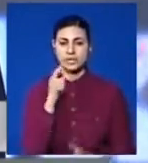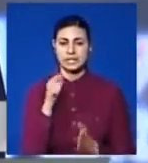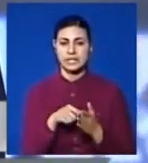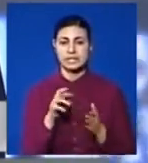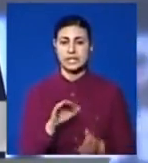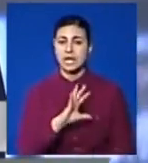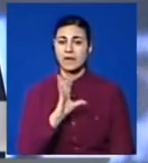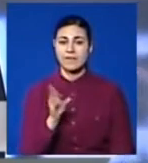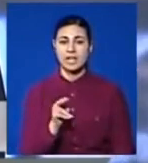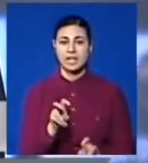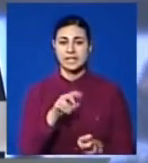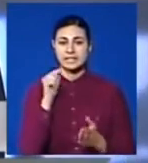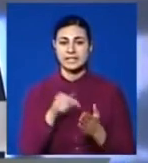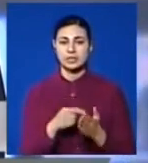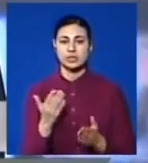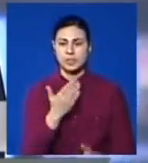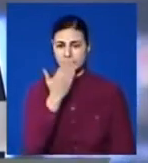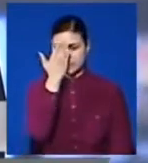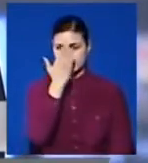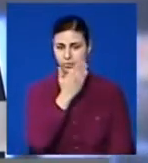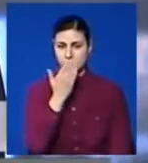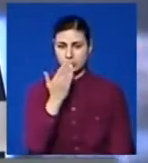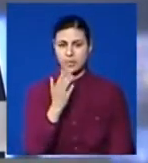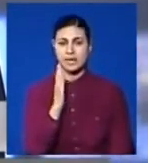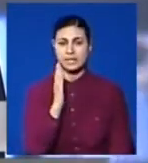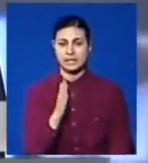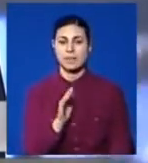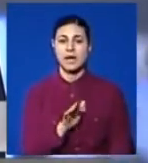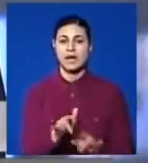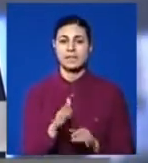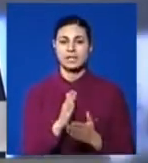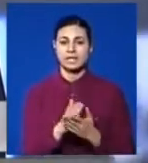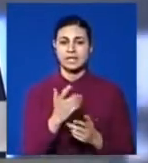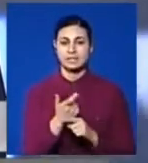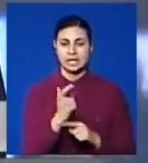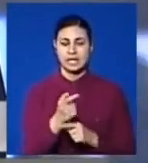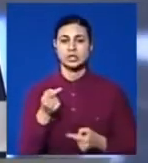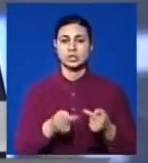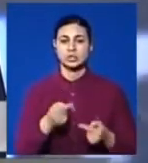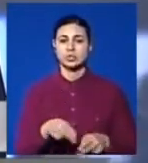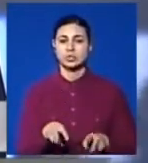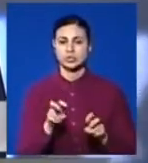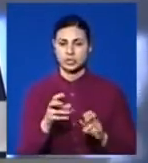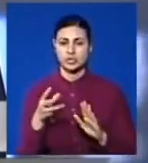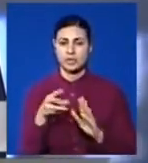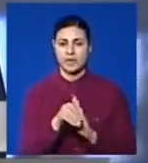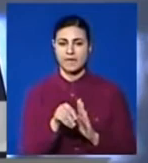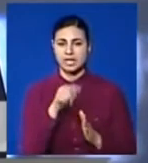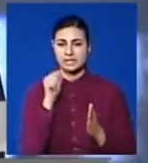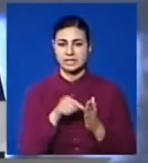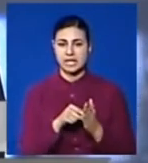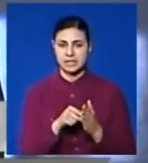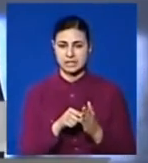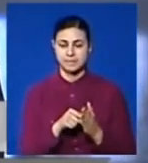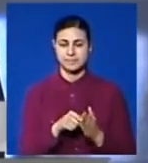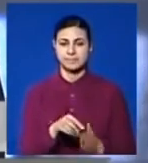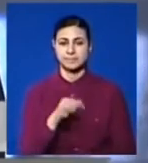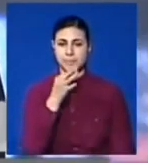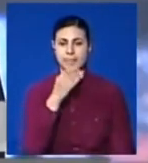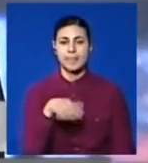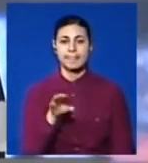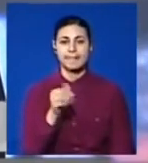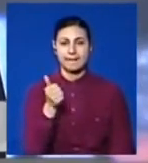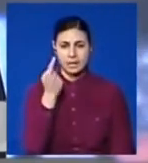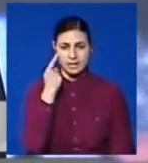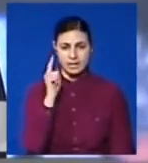და ყველა საკითხი, რომელიც საზოგადოებაზე ახდენს გავლენას, არის საჯარო დისკუსიის სფეროში შემავალი საკითხი. მე მგონია, ჩვენ ყველამ